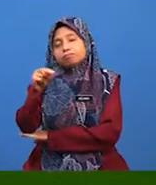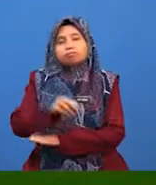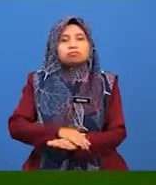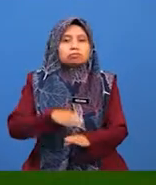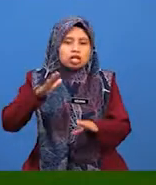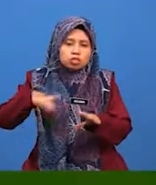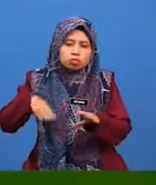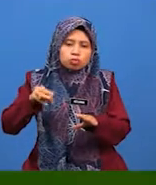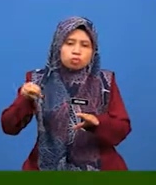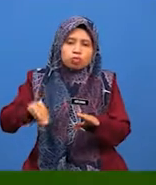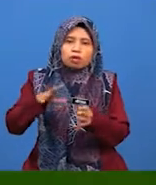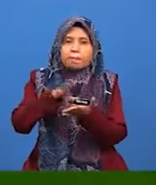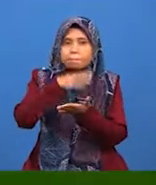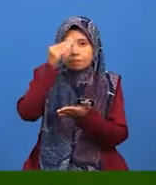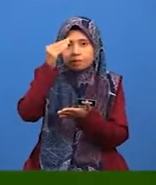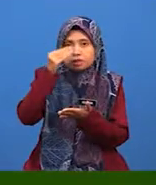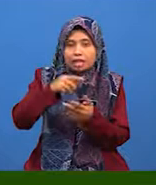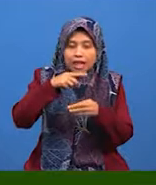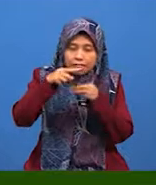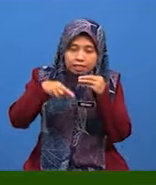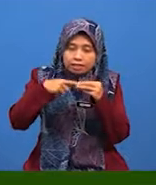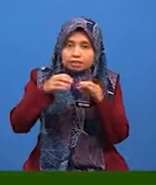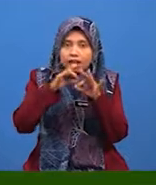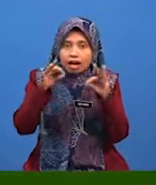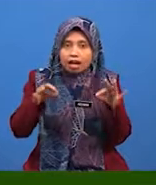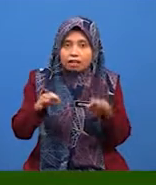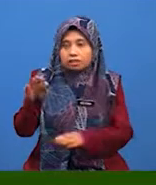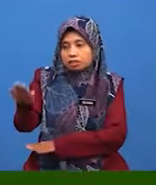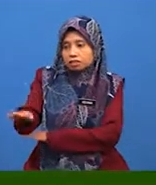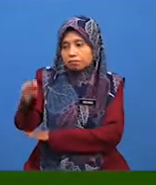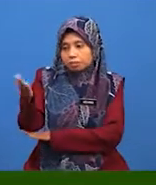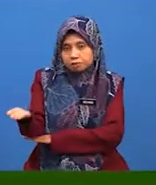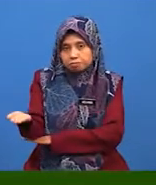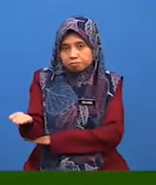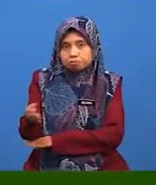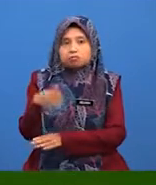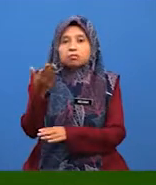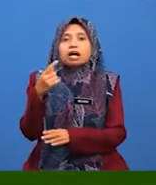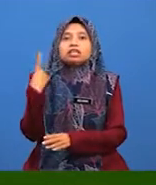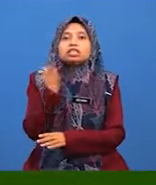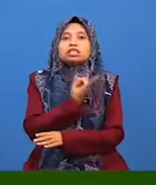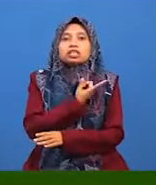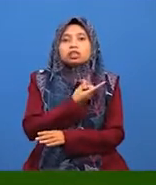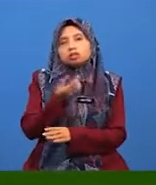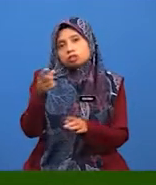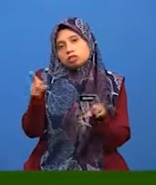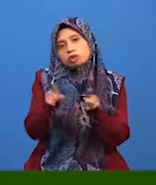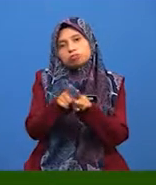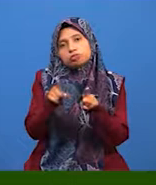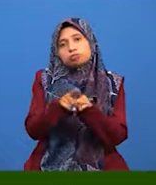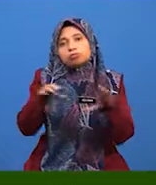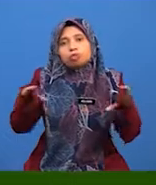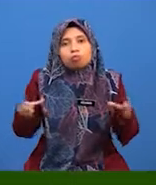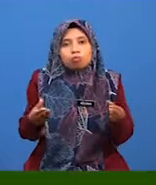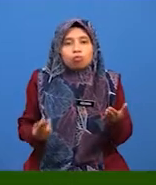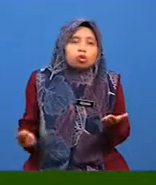Sebelum murid-murid belajar tentang ayat songsang, marilah kita bersama-sama membuat